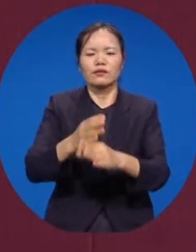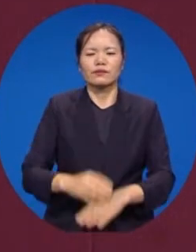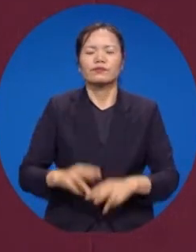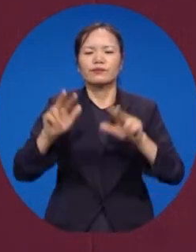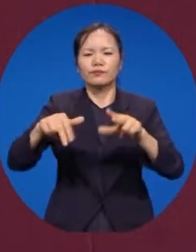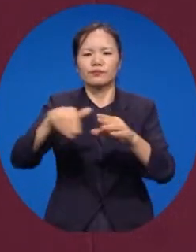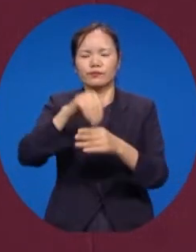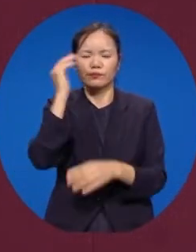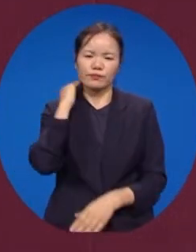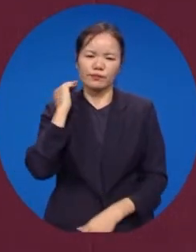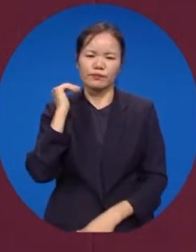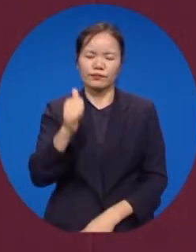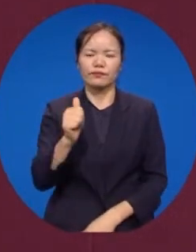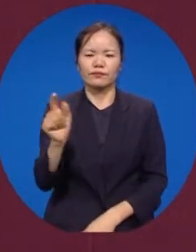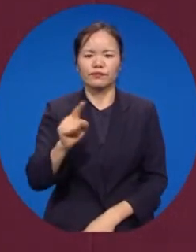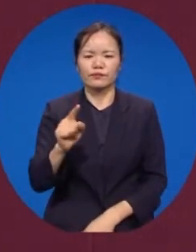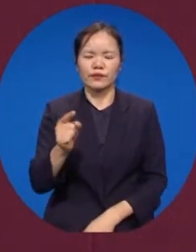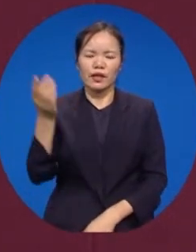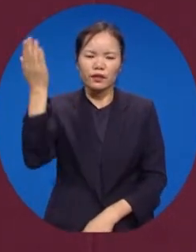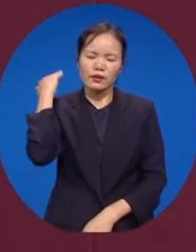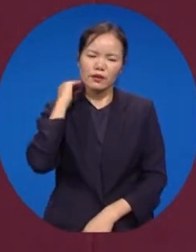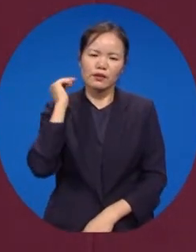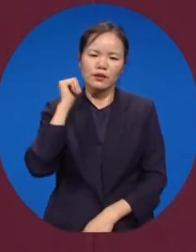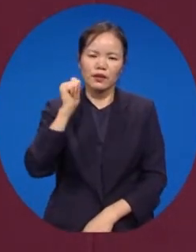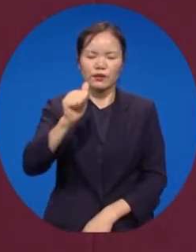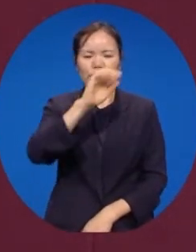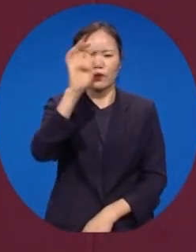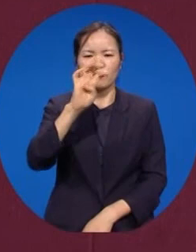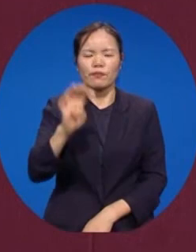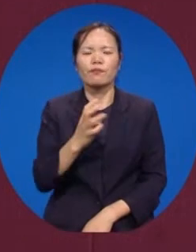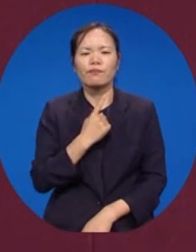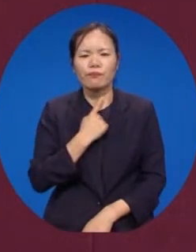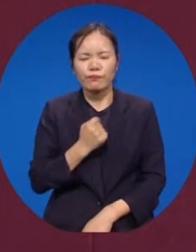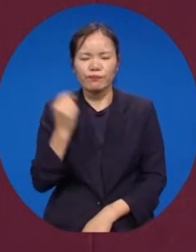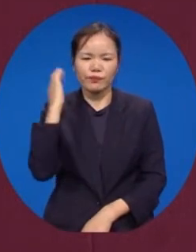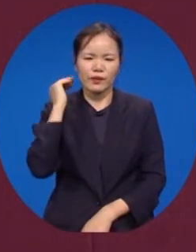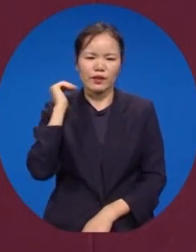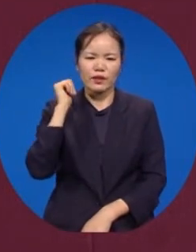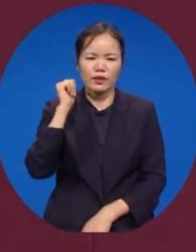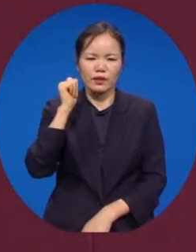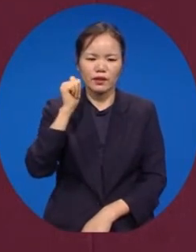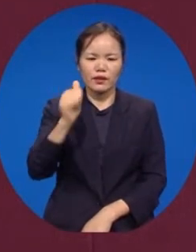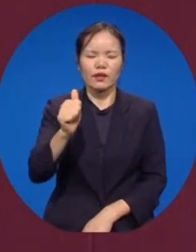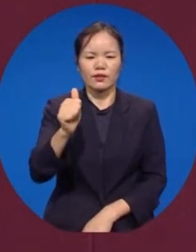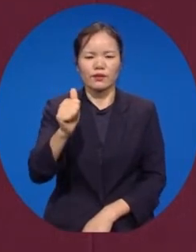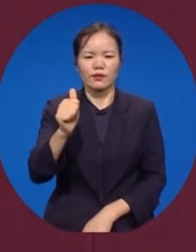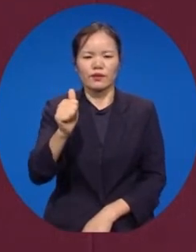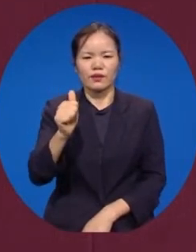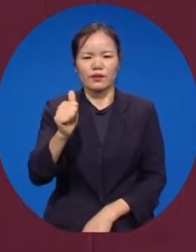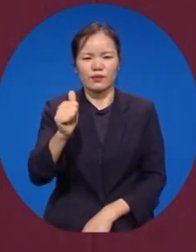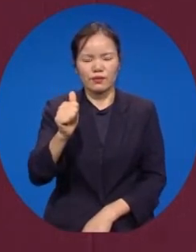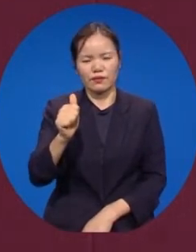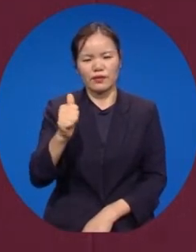지금 문재인 대통령은 전임 대통령들이 반복했던 대통령의 함정에 빠져 있습니다.